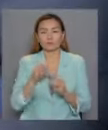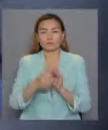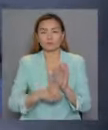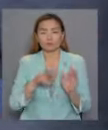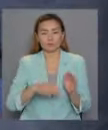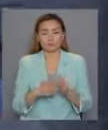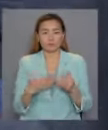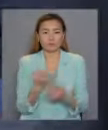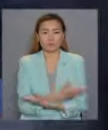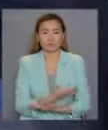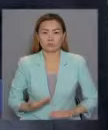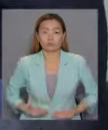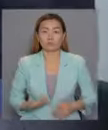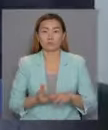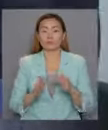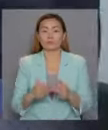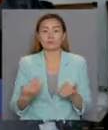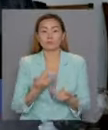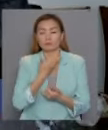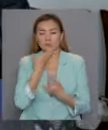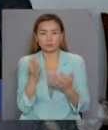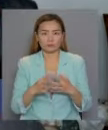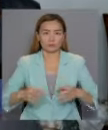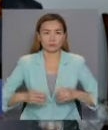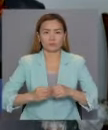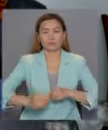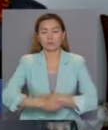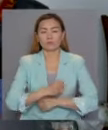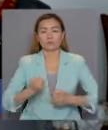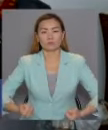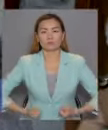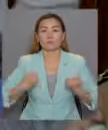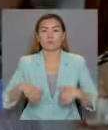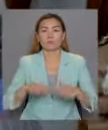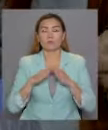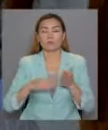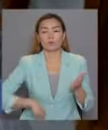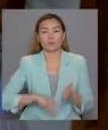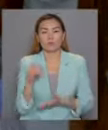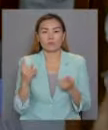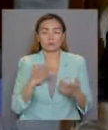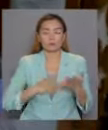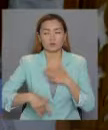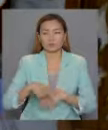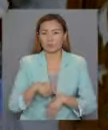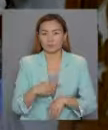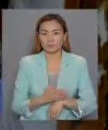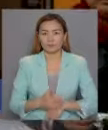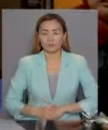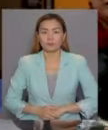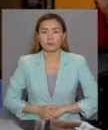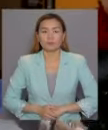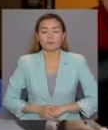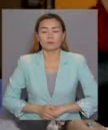келеді. Тұрмыс тауқыметі мен баспанадан таршылық көрген отбасы меценаттың демеушілігімен баспаналы болып үлкен қуаныш Мен